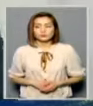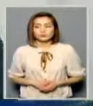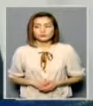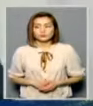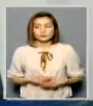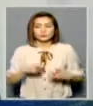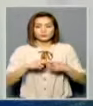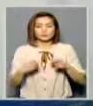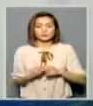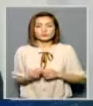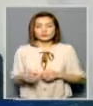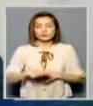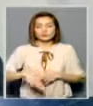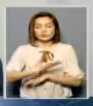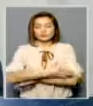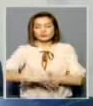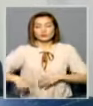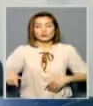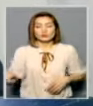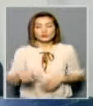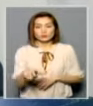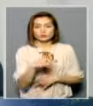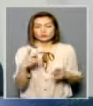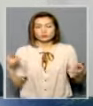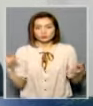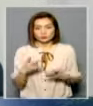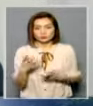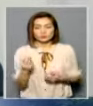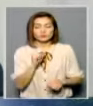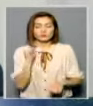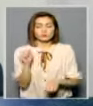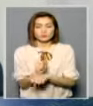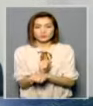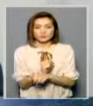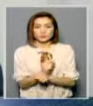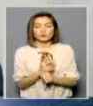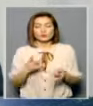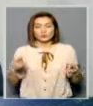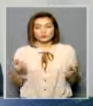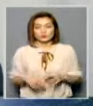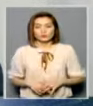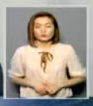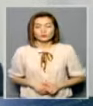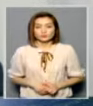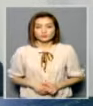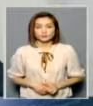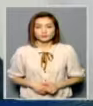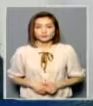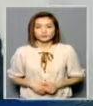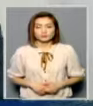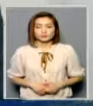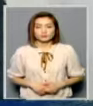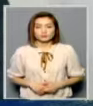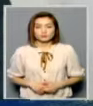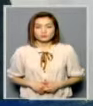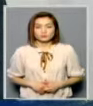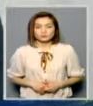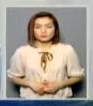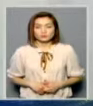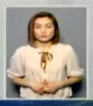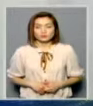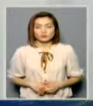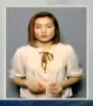тәуір мәселеміз ол. Елді мекен көшелеріне жол белгісі және аялдама белгісі орнату. Аялдама орнату мәселесі. Бұл уақытта